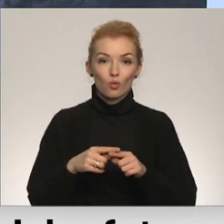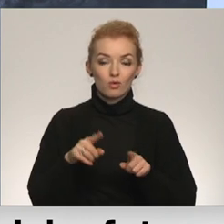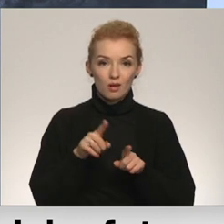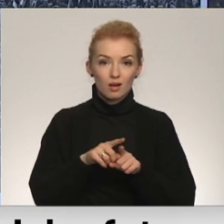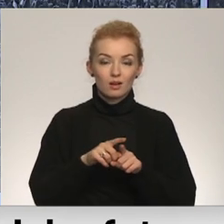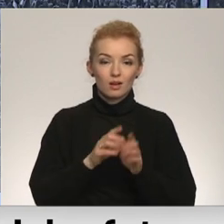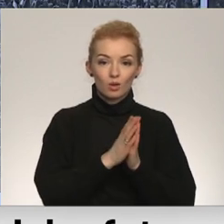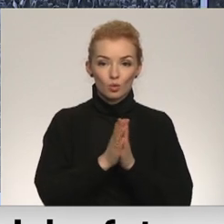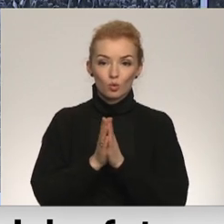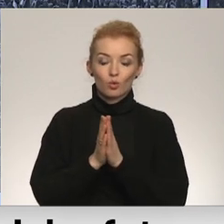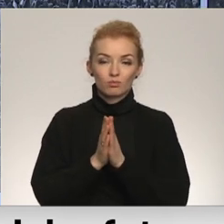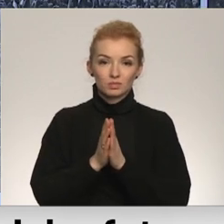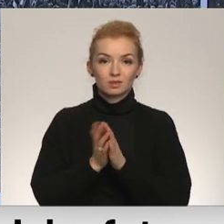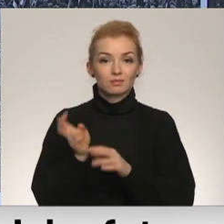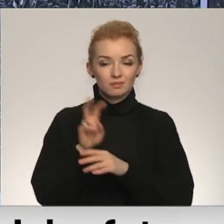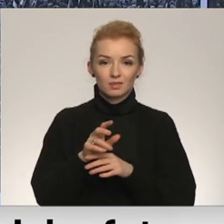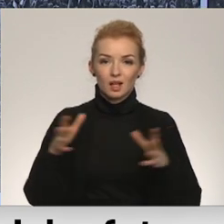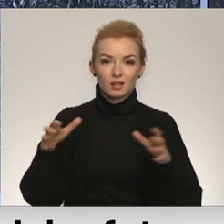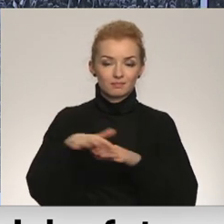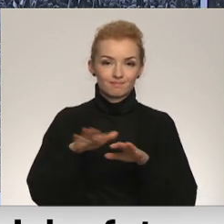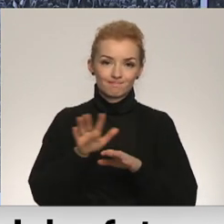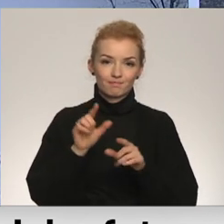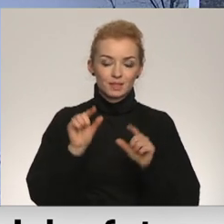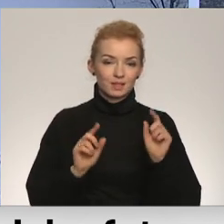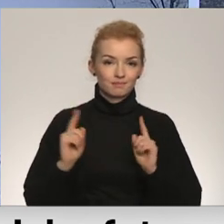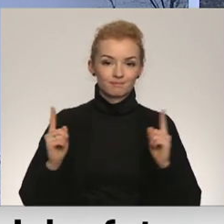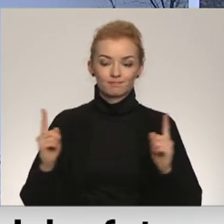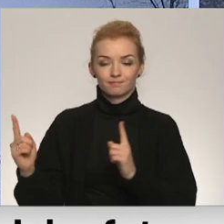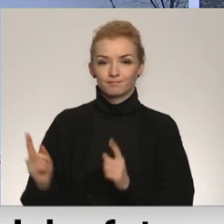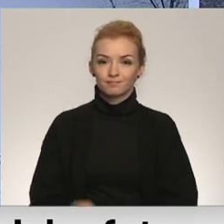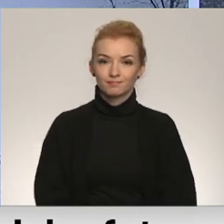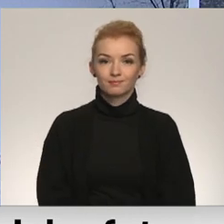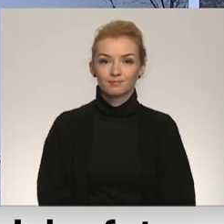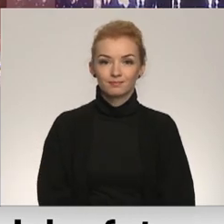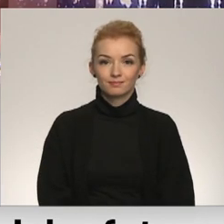atcerēties bez lielas pulcēšanās. Aiki Inciņu uz Graudiņš, Latvijas televīzija.